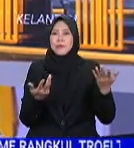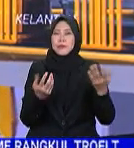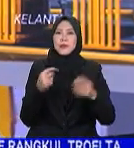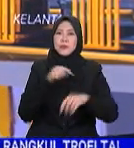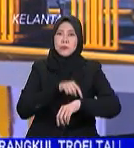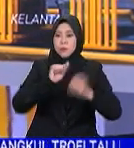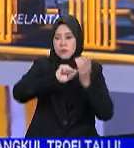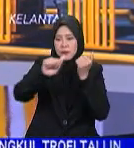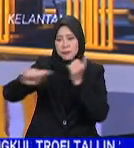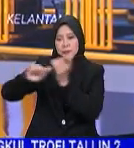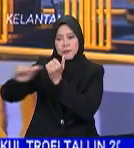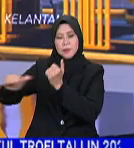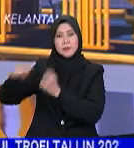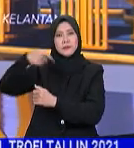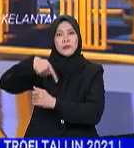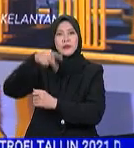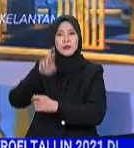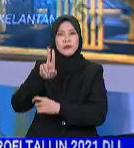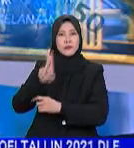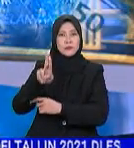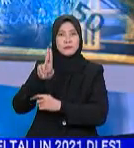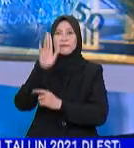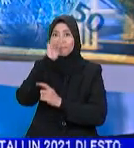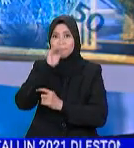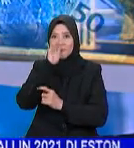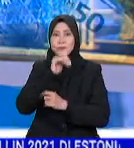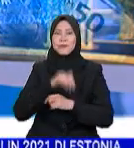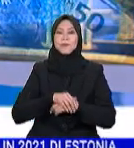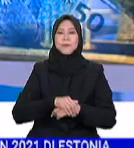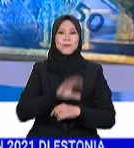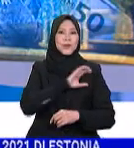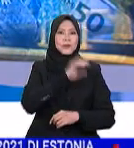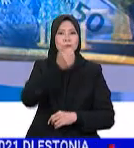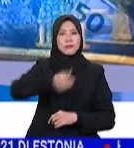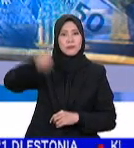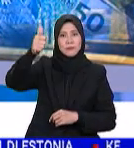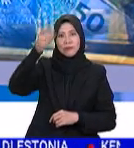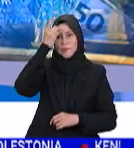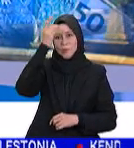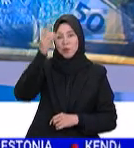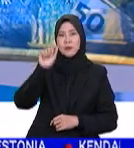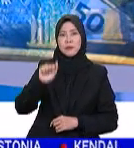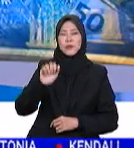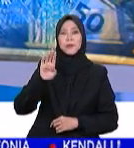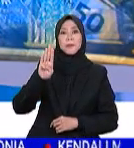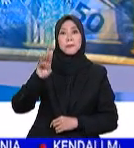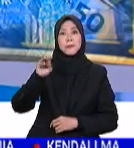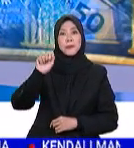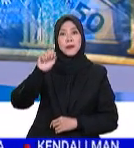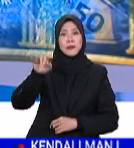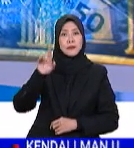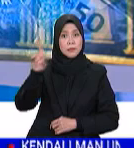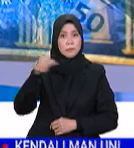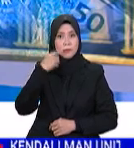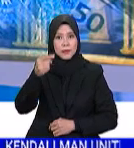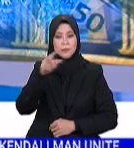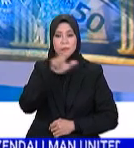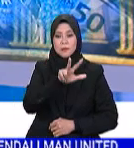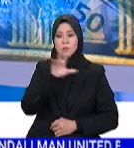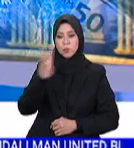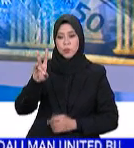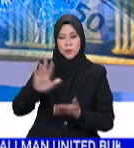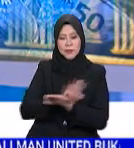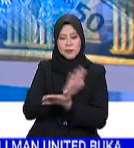sepanjang tempoh kempen bagi PRU Dun Melaka. Ketua Polis Melaka, Dato' Abdul Majid Muhammad Ali berkata, sebanyak 37